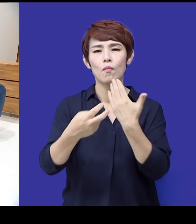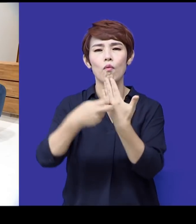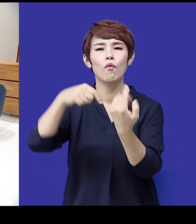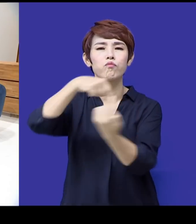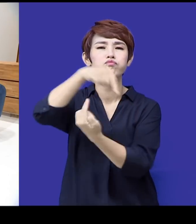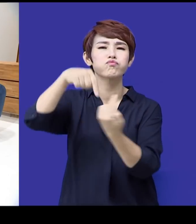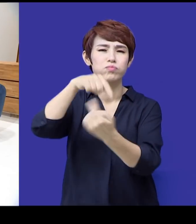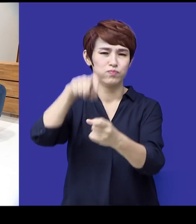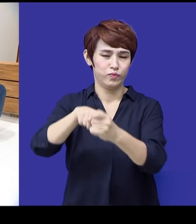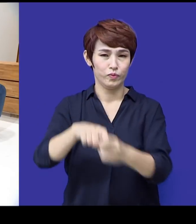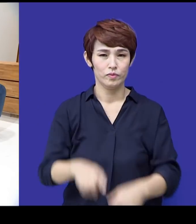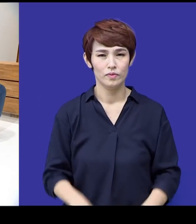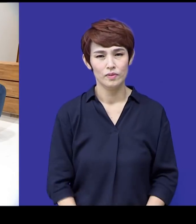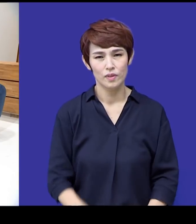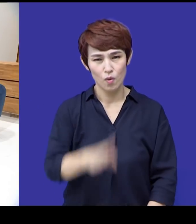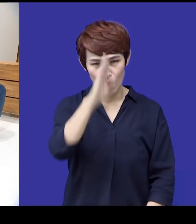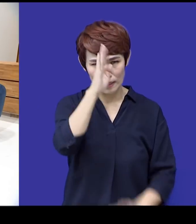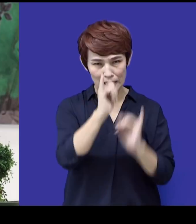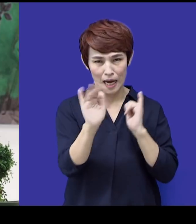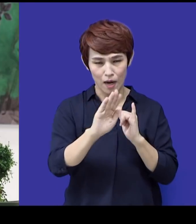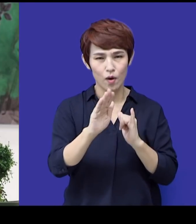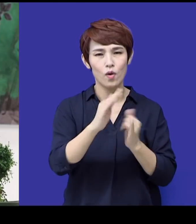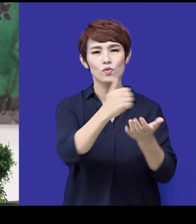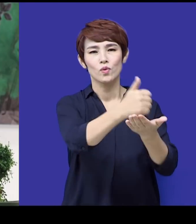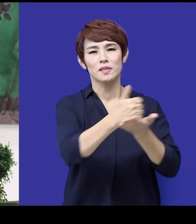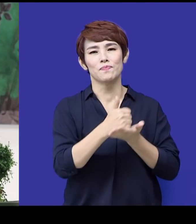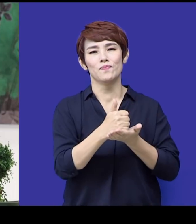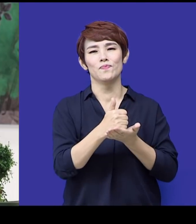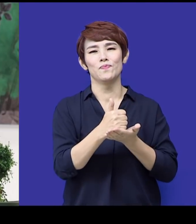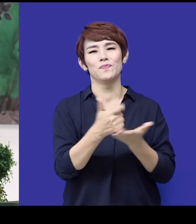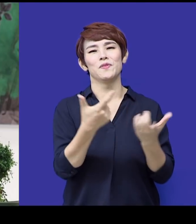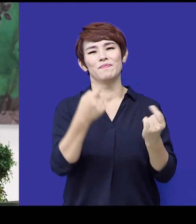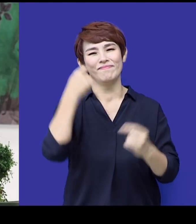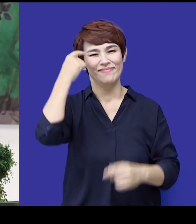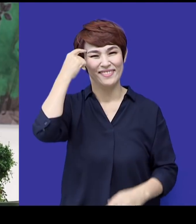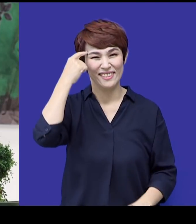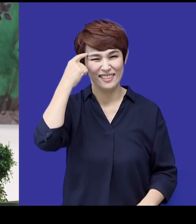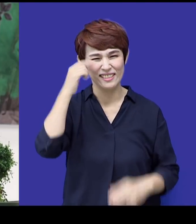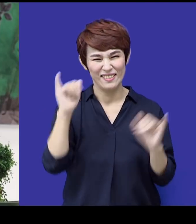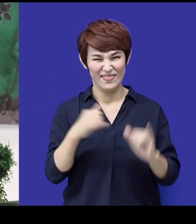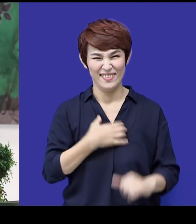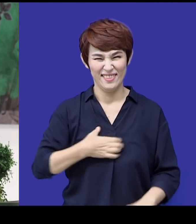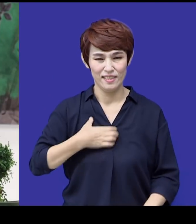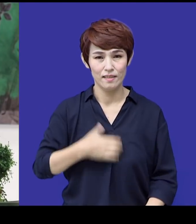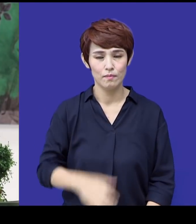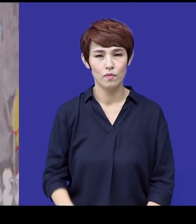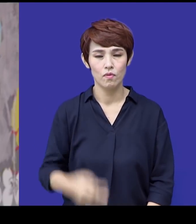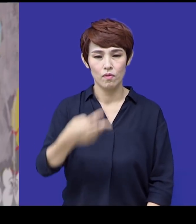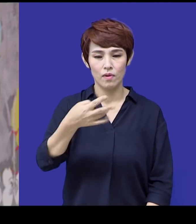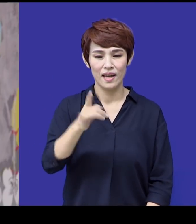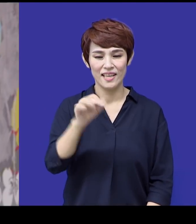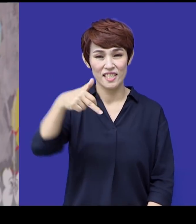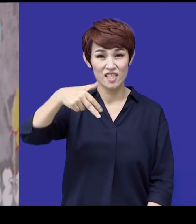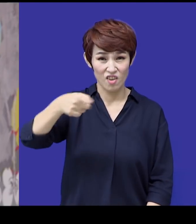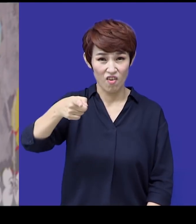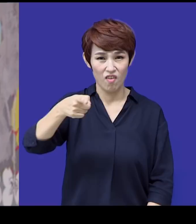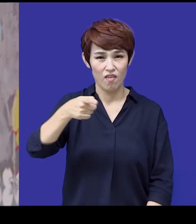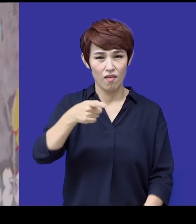네. 안 돼요. 네. 그러니까 환자로서가 아니라 손님을 불러야 되는 겁니다. 예. 그죠? 무슨 레이저 같은 거를 하면 네네.